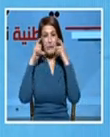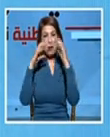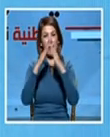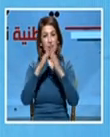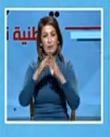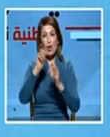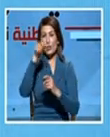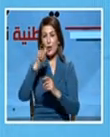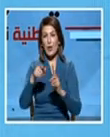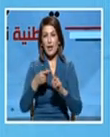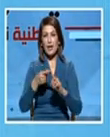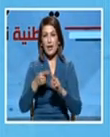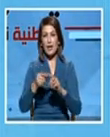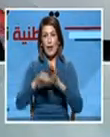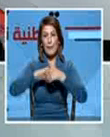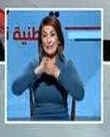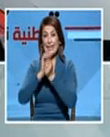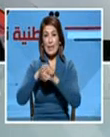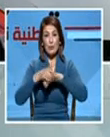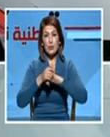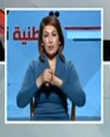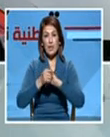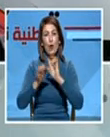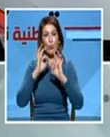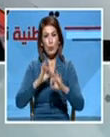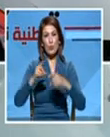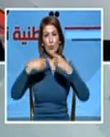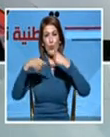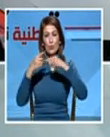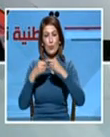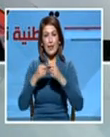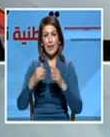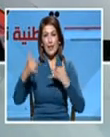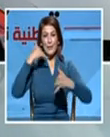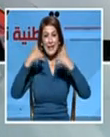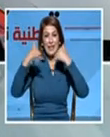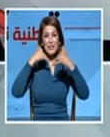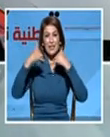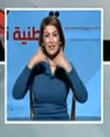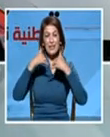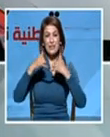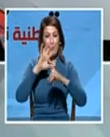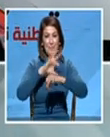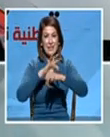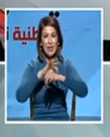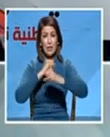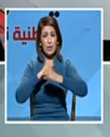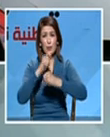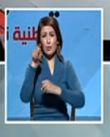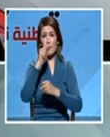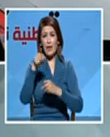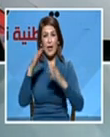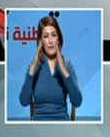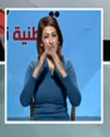الواحد، وقلنا وقت ويغسل يديه على القليله حتى بالتليفون، كل طبيب يراجع المرضى نتاعو بالتليفون باش يسال عليه شنو